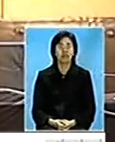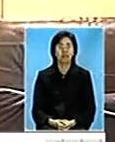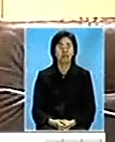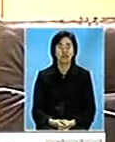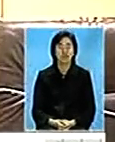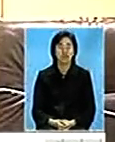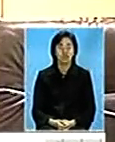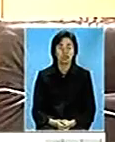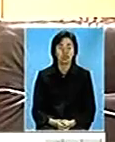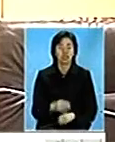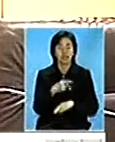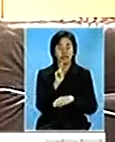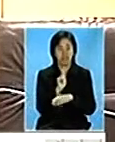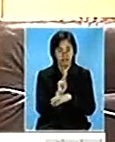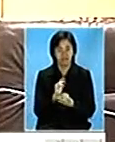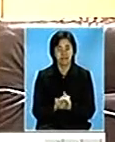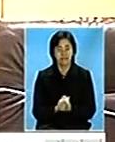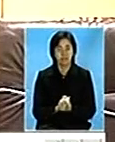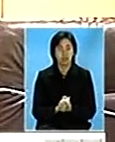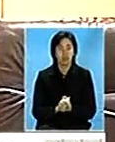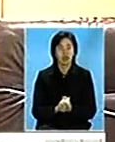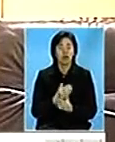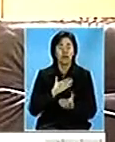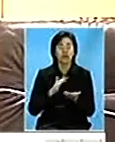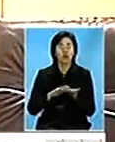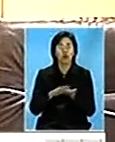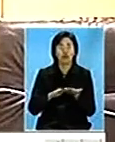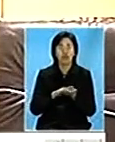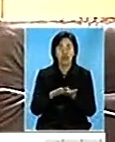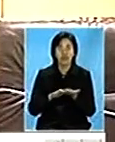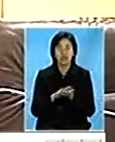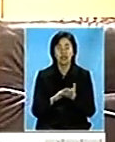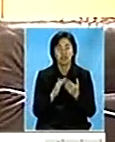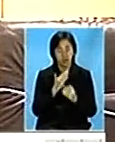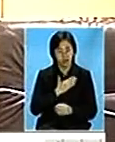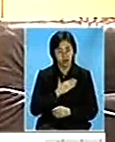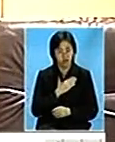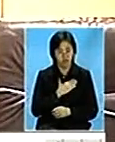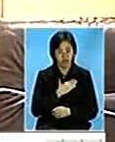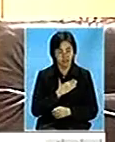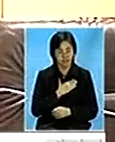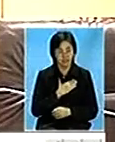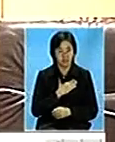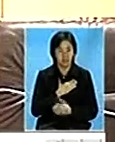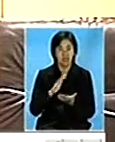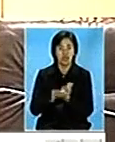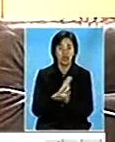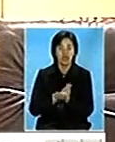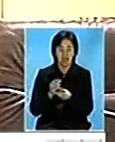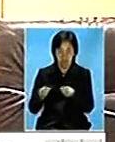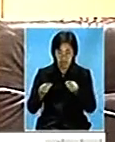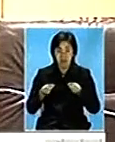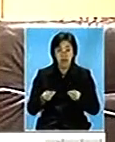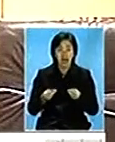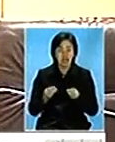กราบเรียนท่านประธานที่เคารพก่อนอื่นต้องขออภัยเนื่องจากผมได้รับเอกสารจาก